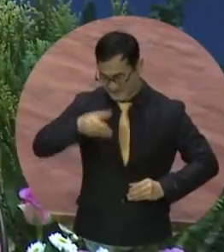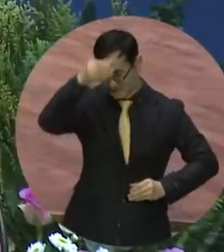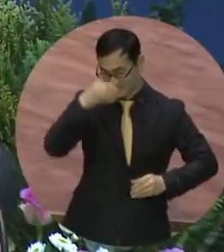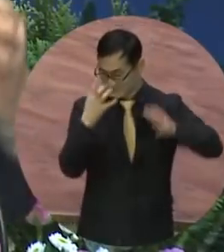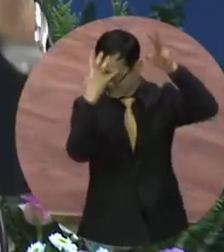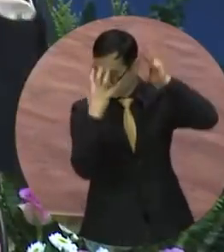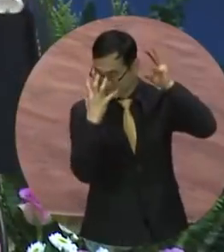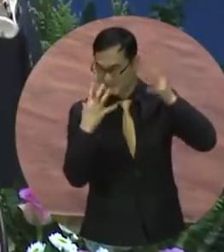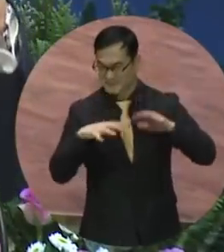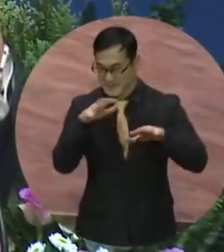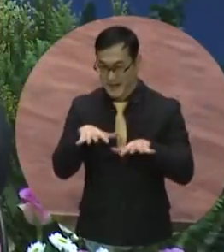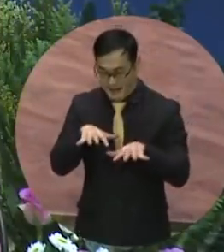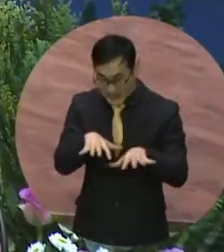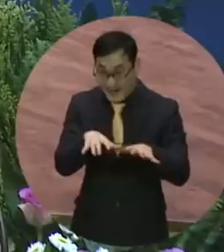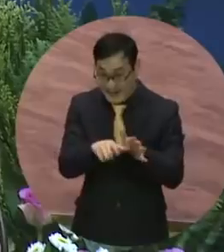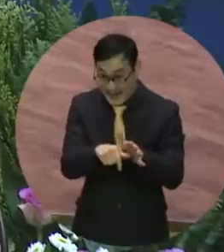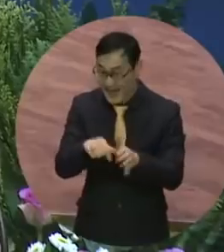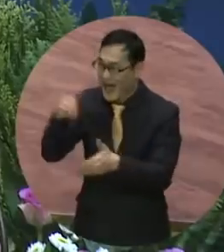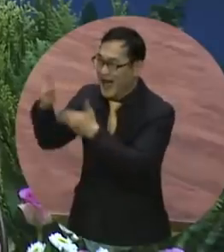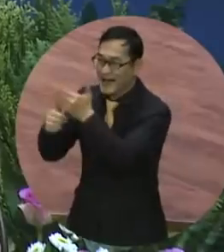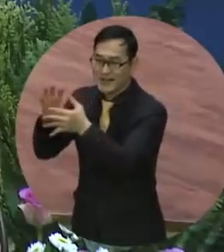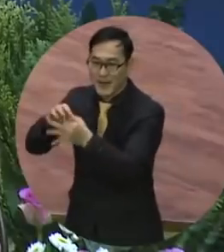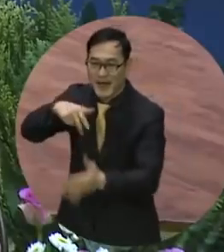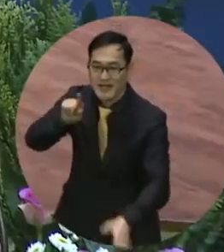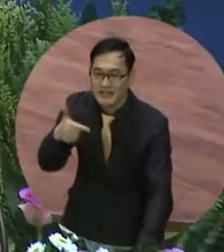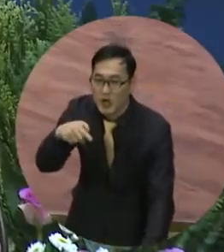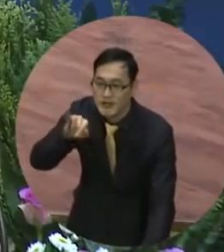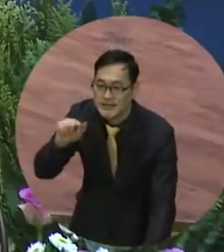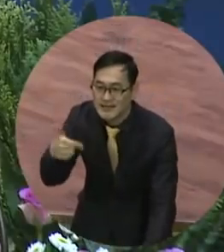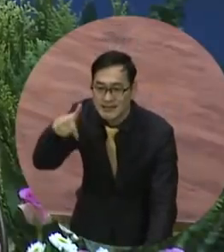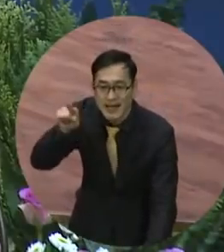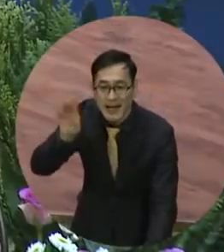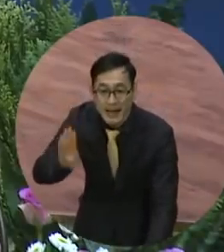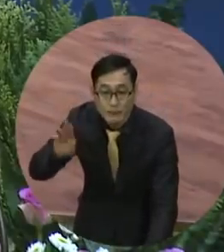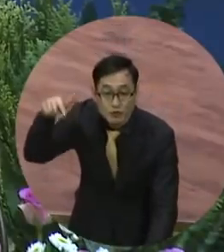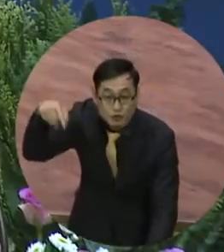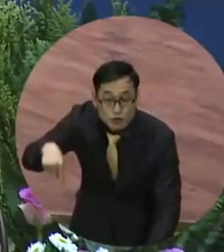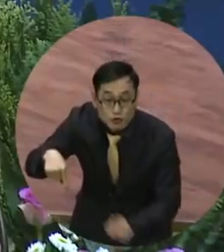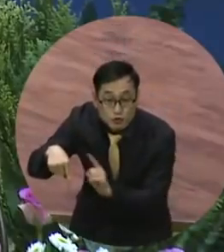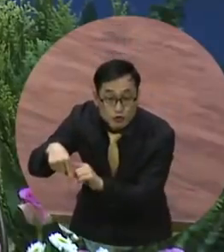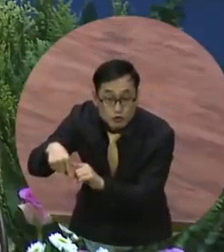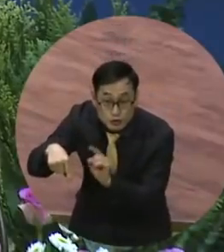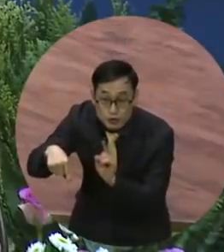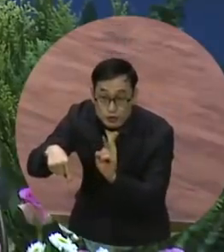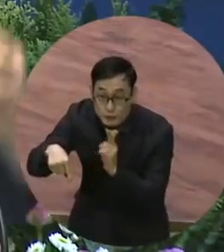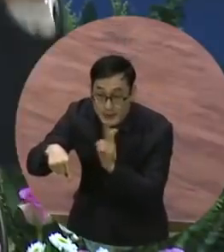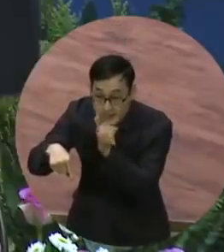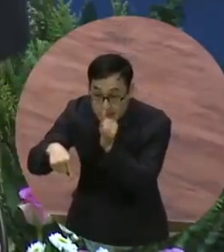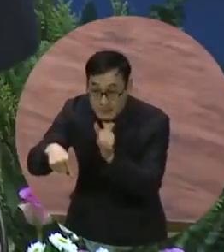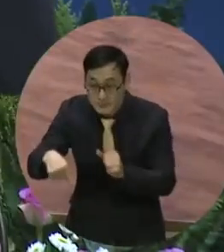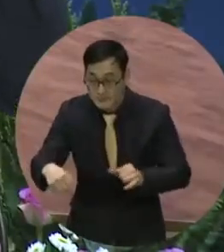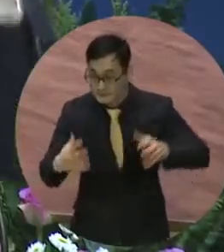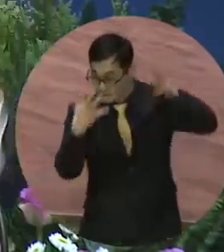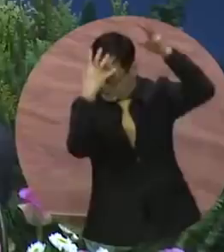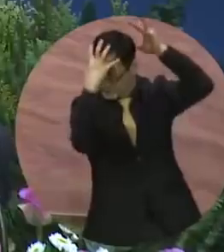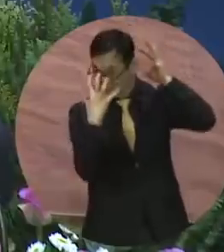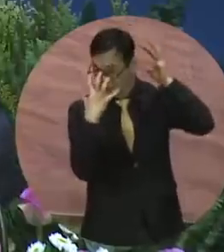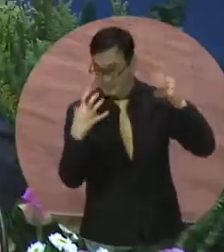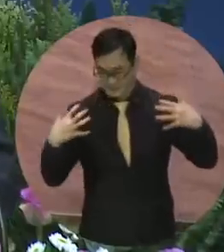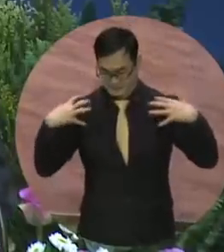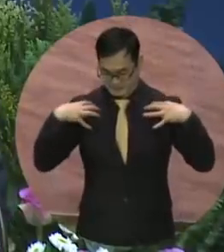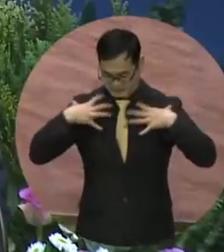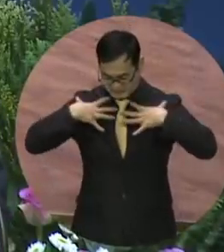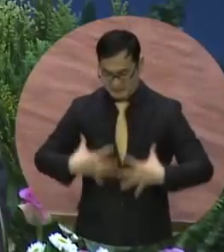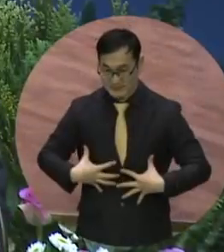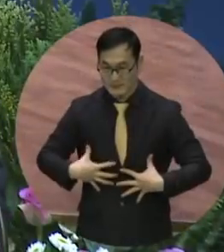표현했습니다. 하나님의 전신갑주를 입으라. 전신갑주의 이 특징을 보면요, 전부 다 전신갑주가